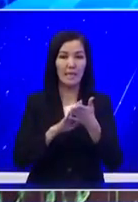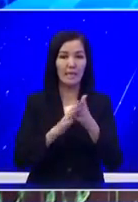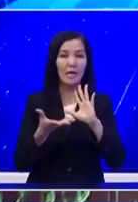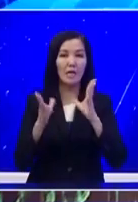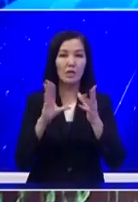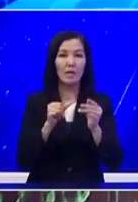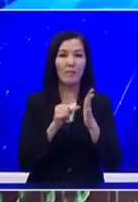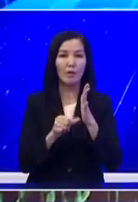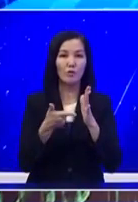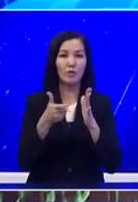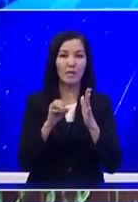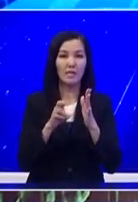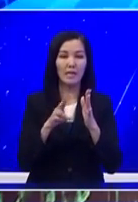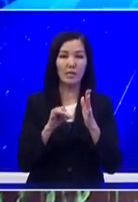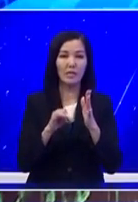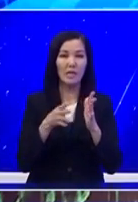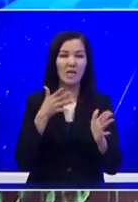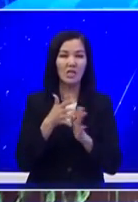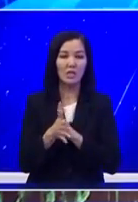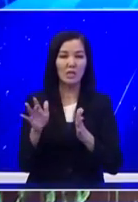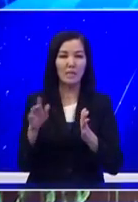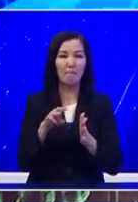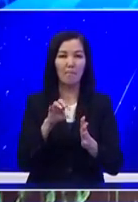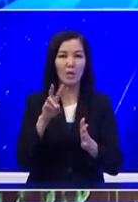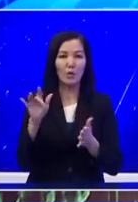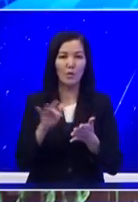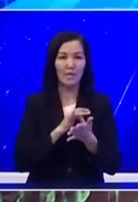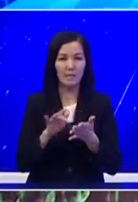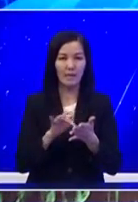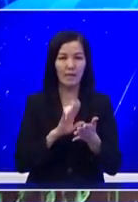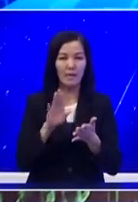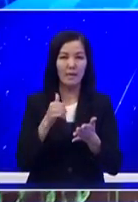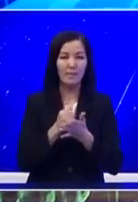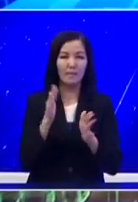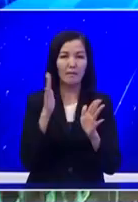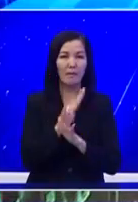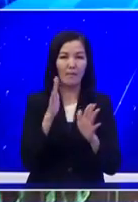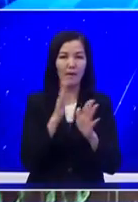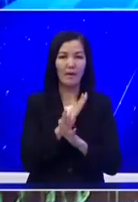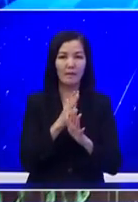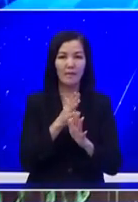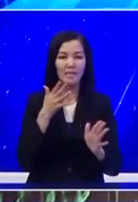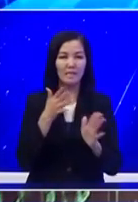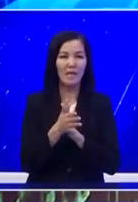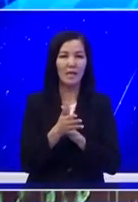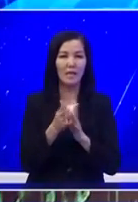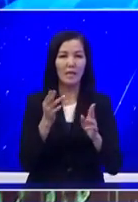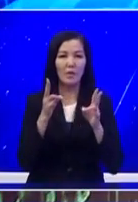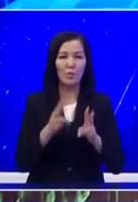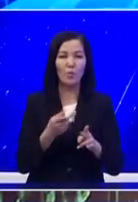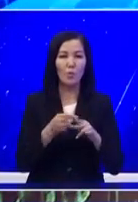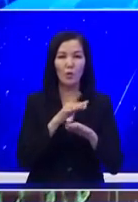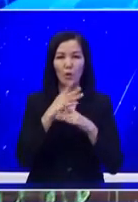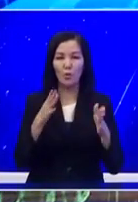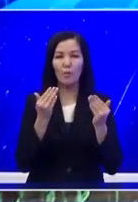аумағы 600 гектар. Шығын миллионда есептеліп жатыр. Ең бастысы табиғат аясына келген залал айтарлықтай. Төтенше жағдайлар